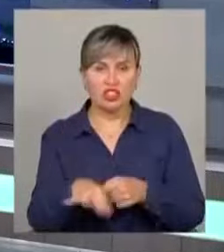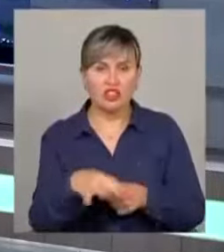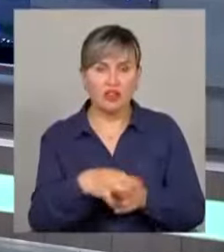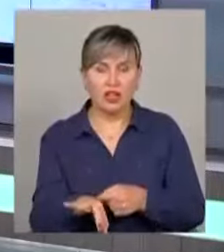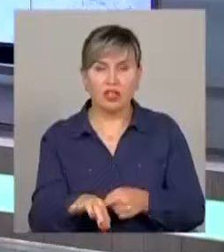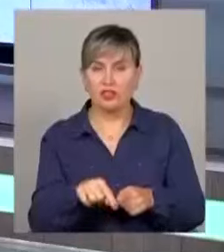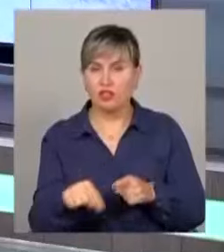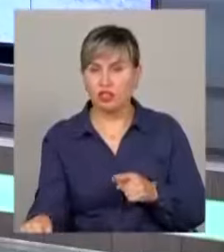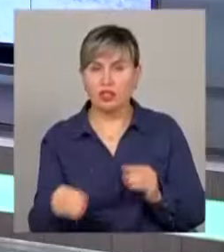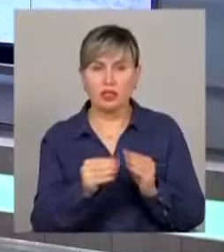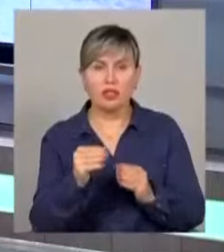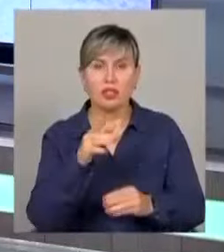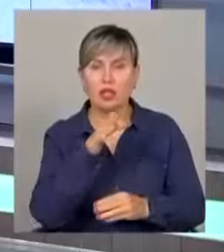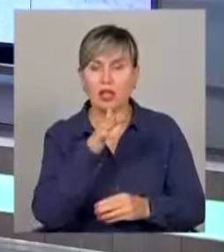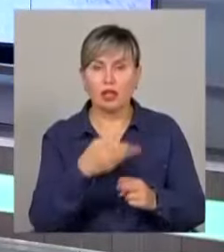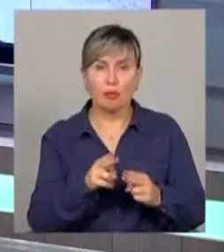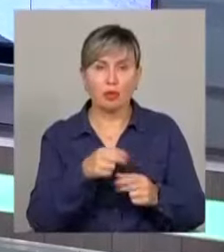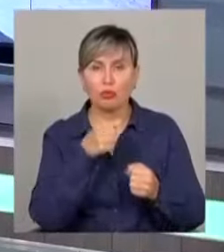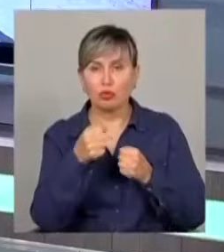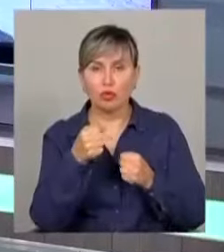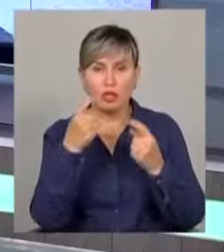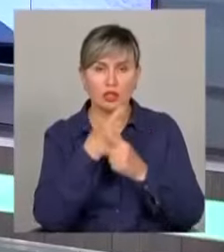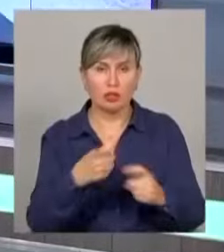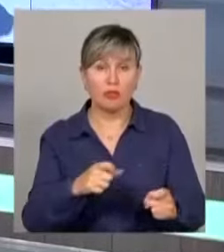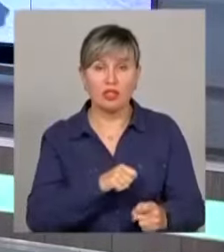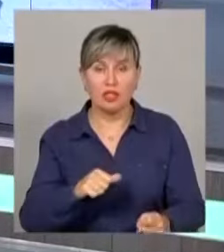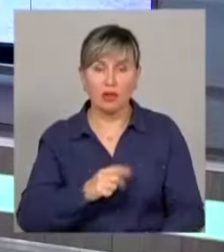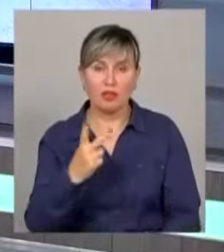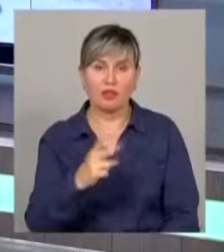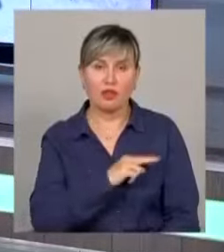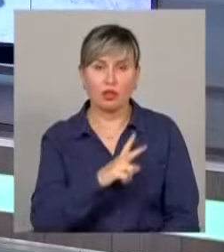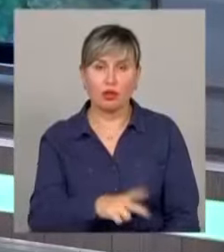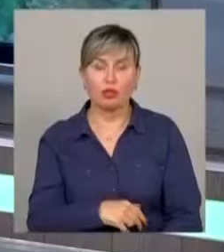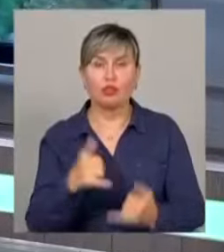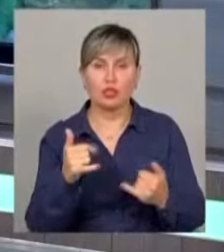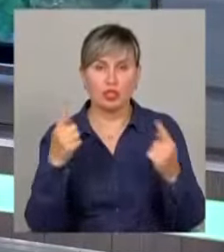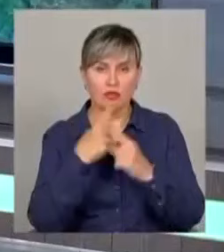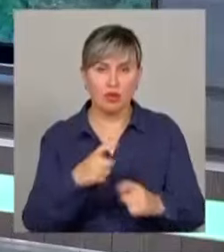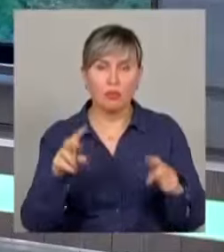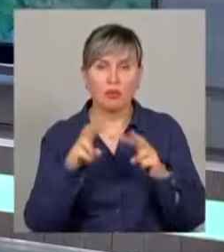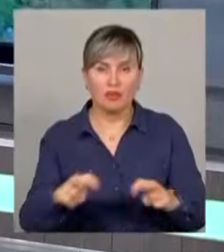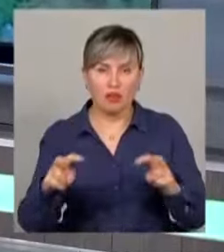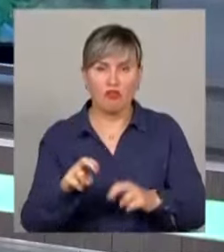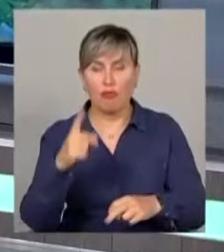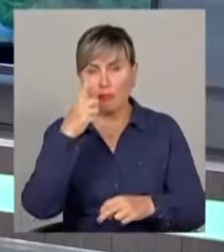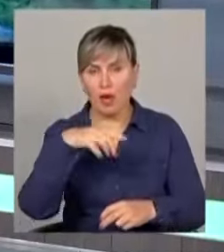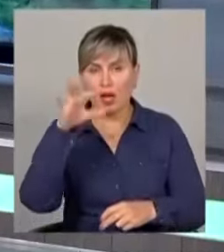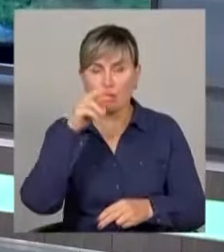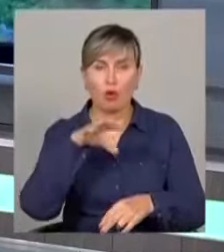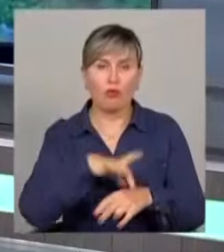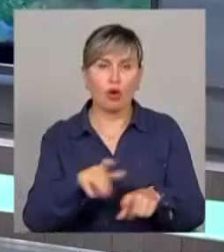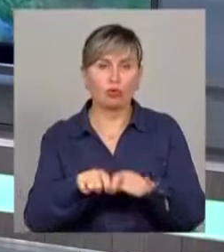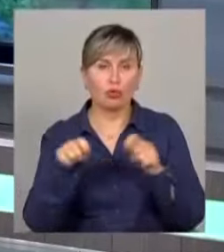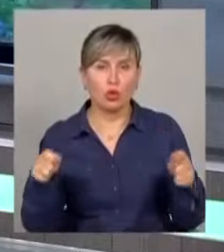ними в течение 10 лет. Об этом журналистам сообщили сами потерпевшие. Сейчас эту информацию проверяют в полиции. По факту